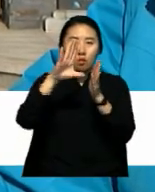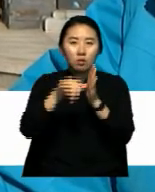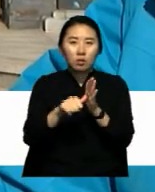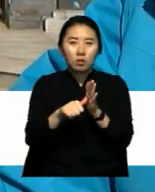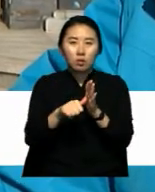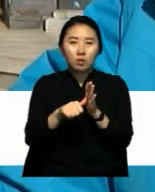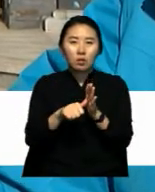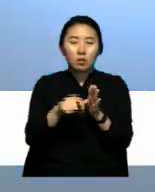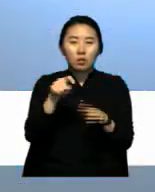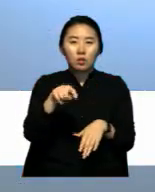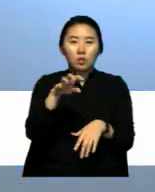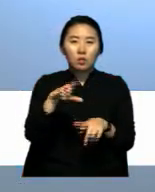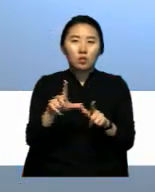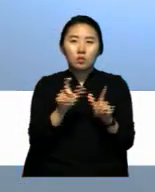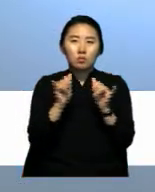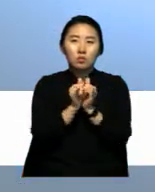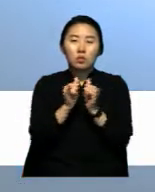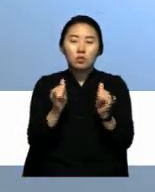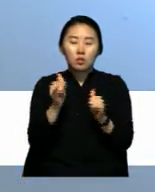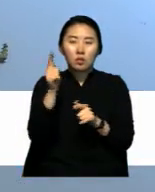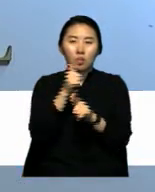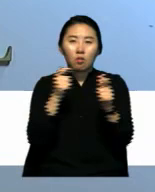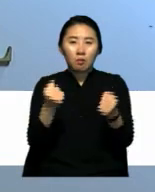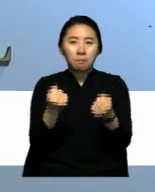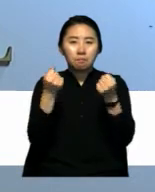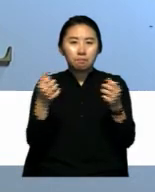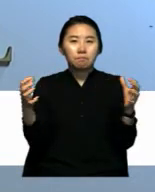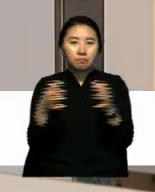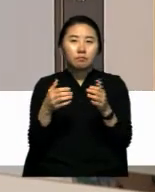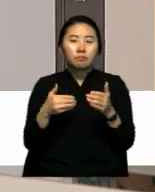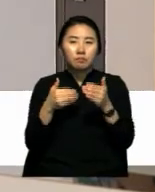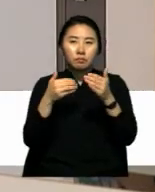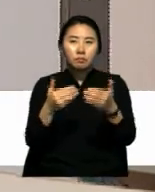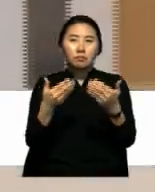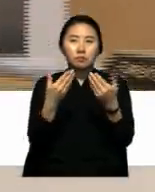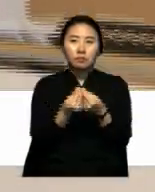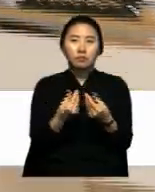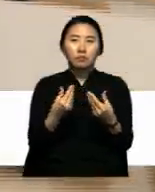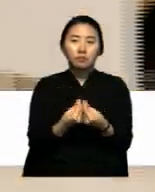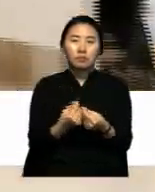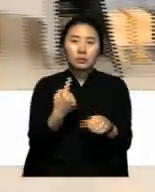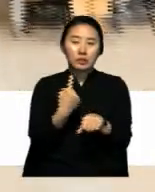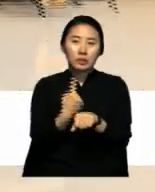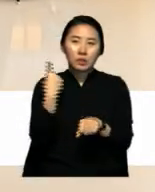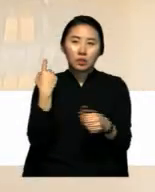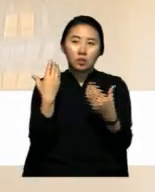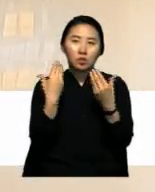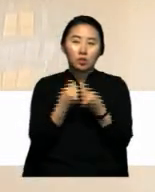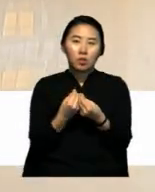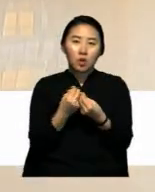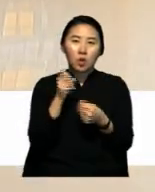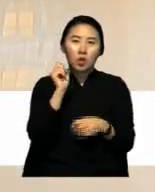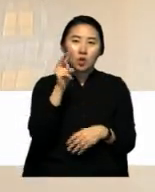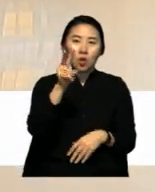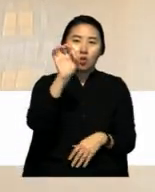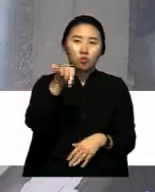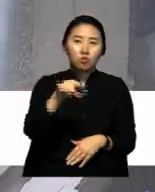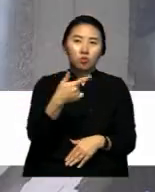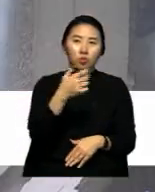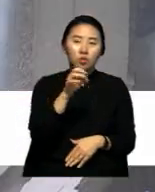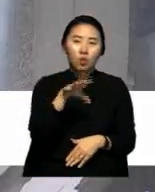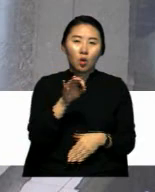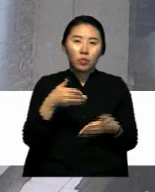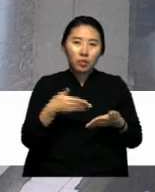네. 양평군 주민들과 여러 가지 협력을 진행하고 있습니다. 예를 들어서 작년 같은 경우가 여운전 선생